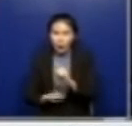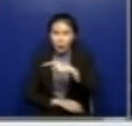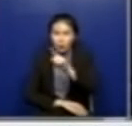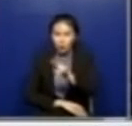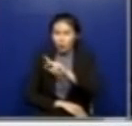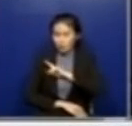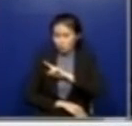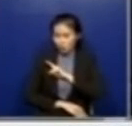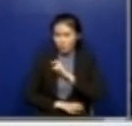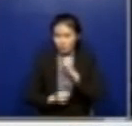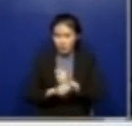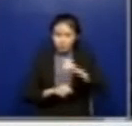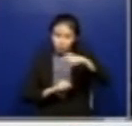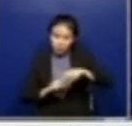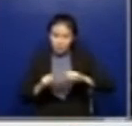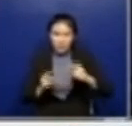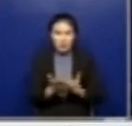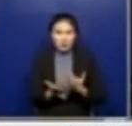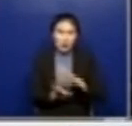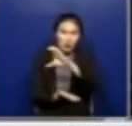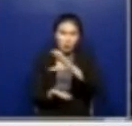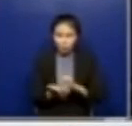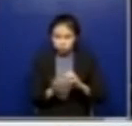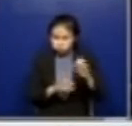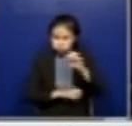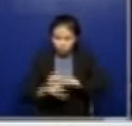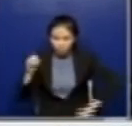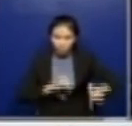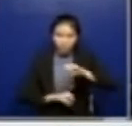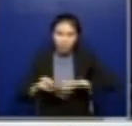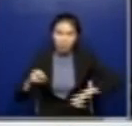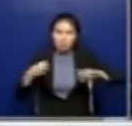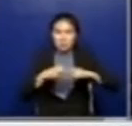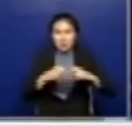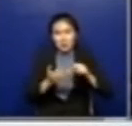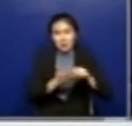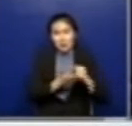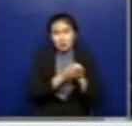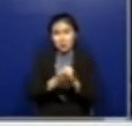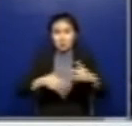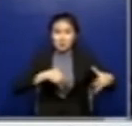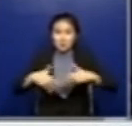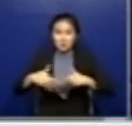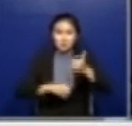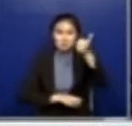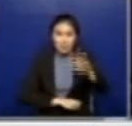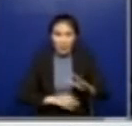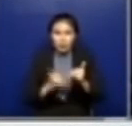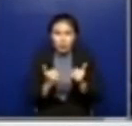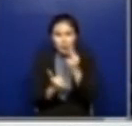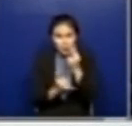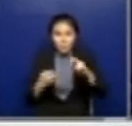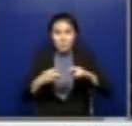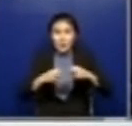ก็รับมาแต่งบประมาณไม่มีที่จะสามารถดำเนินการช่วยแก้ไขปัญหาพี่น้องประชาชนได้นี่คือความ